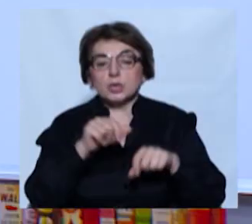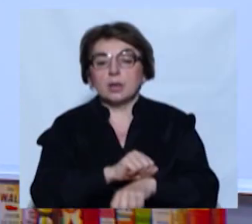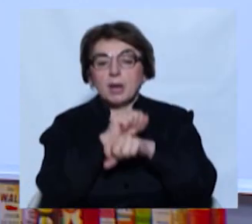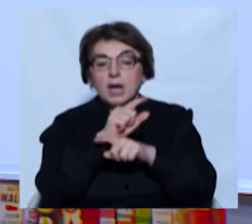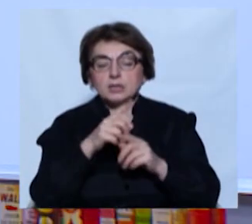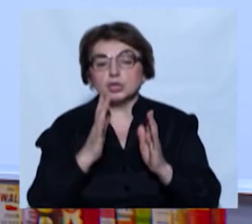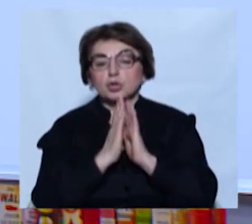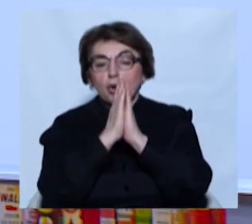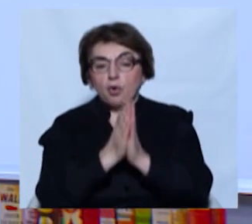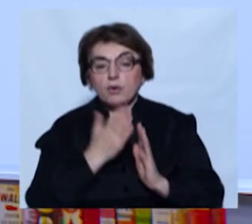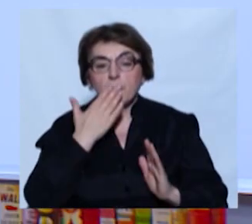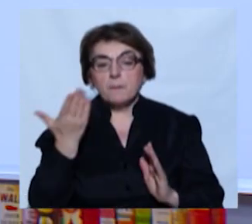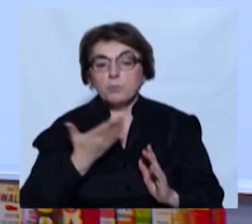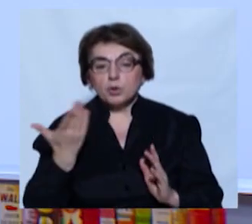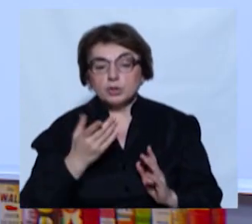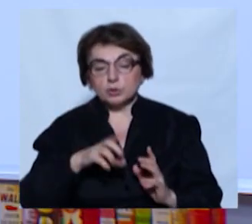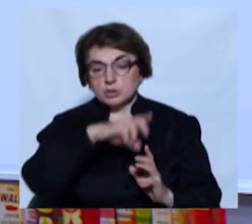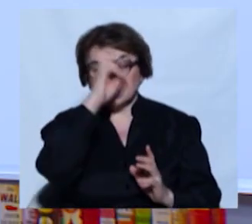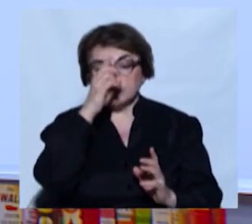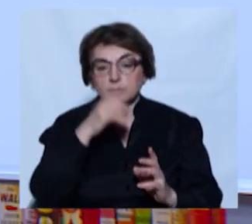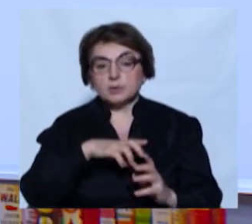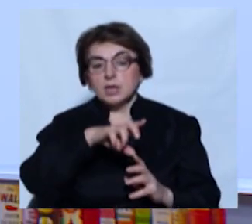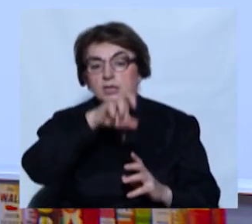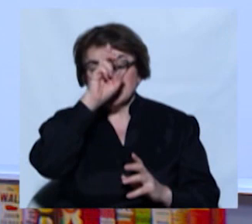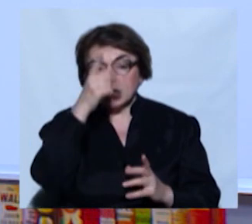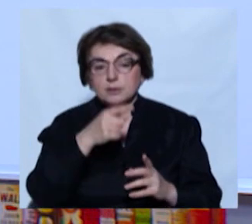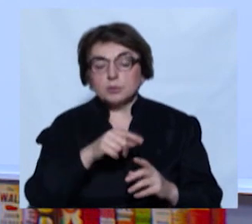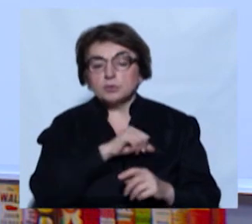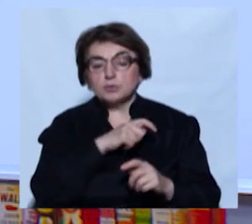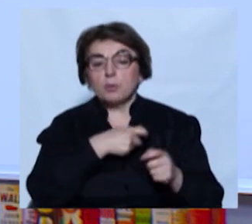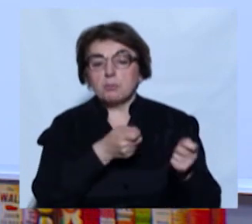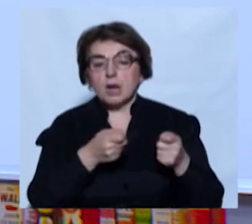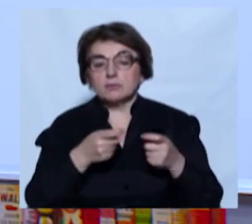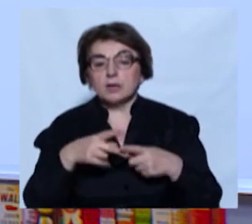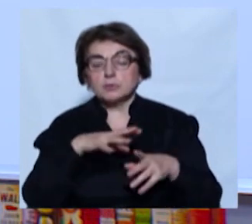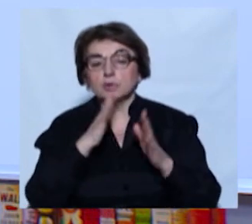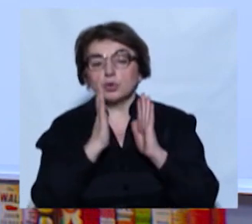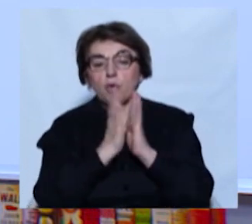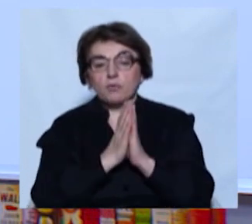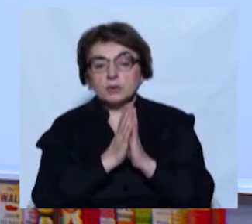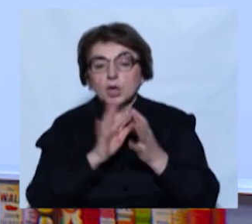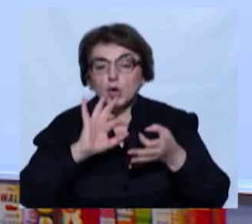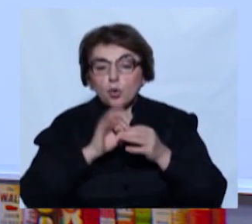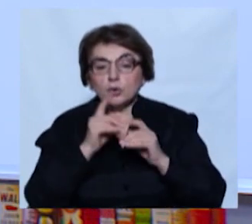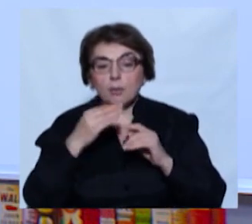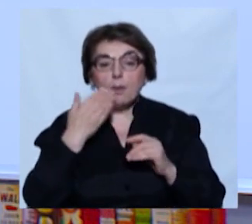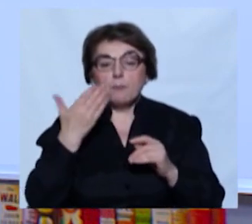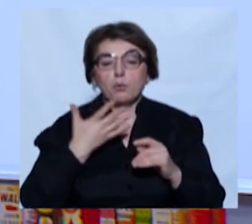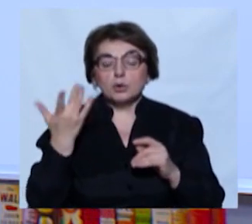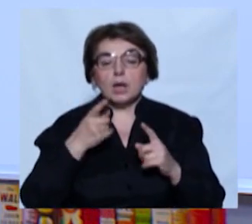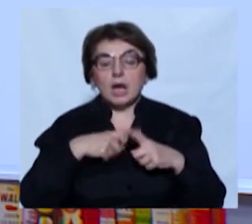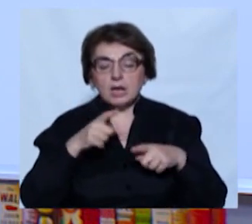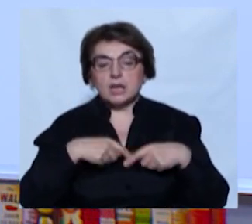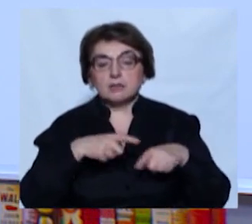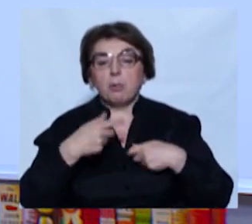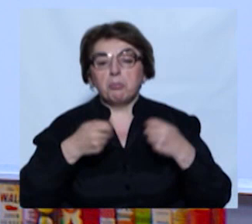სწორედ პოლიტიკოსებს, სამთავრობო დონეზე სახელმწიფოების ადმინისტრაციას და მთავრობას და კონკრეტულად პოლიტიკოსებს, მათ შორის